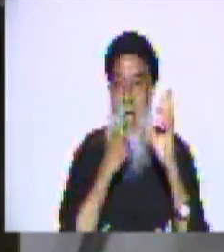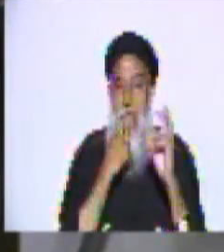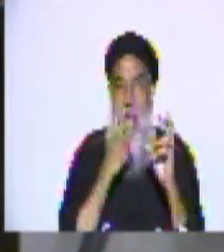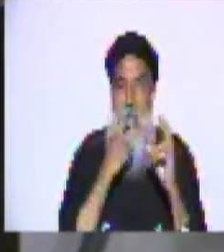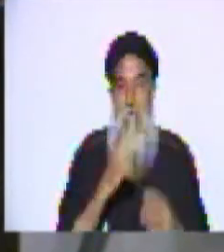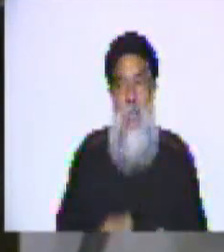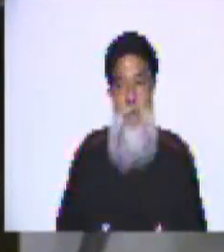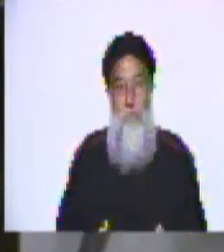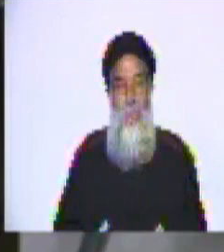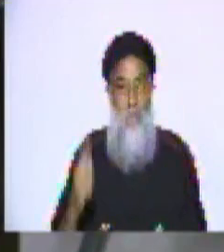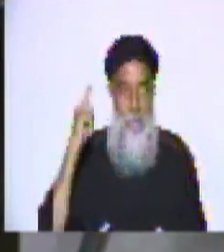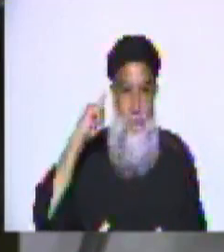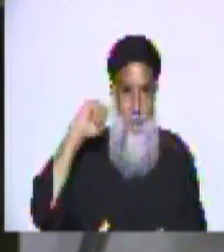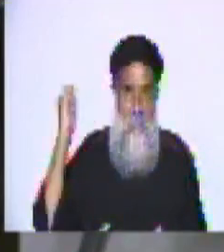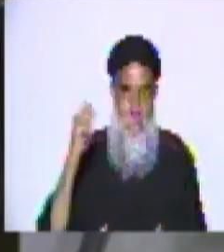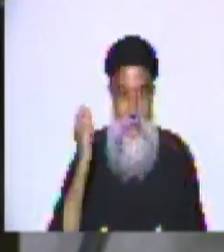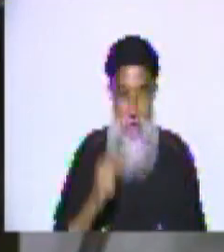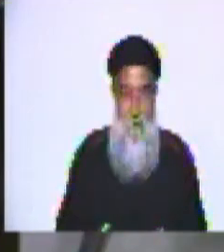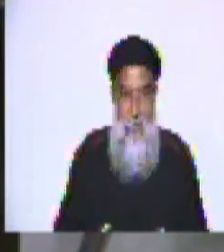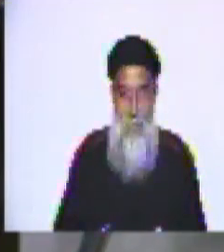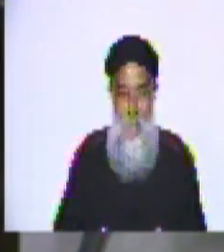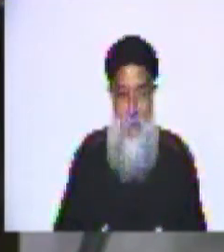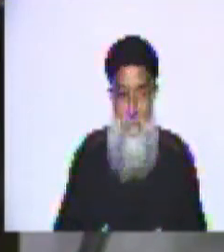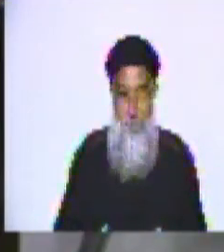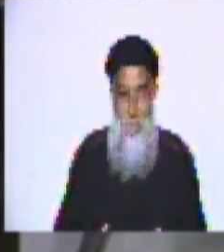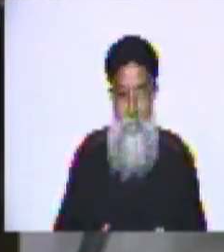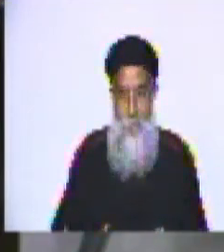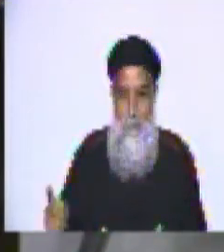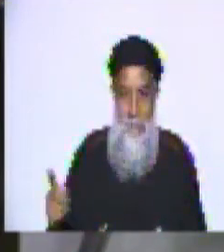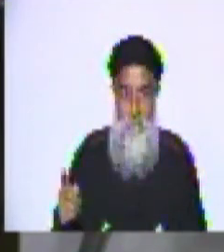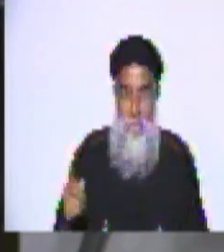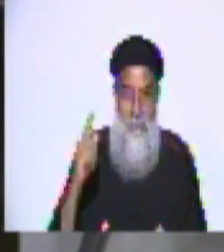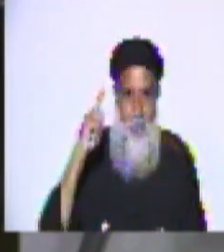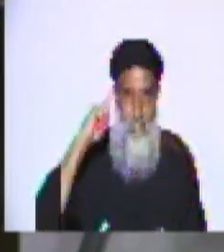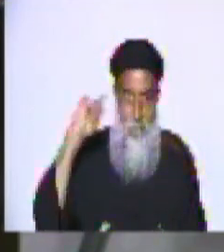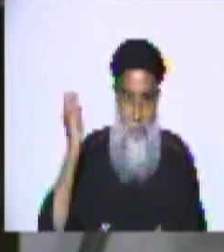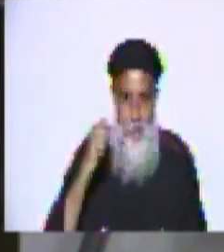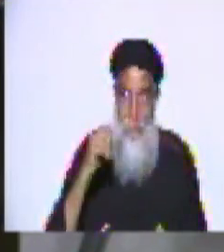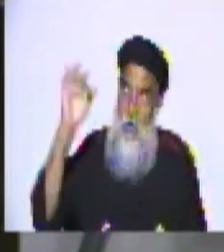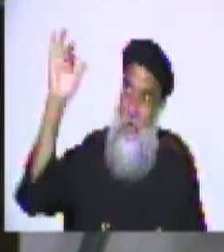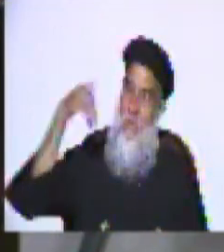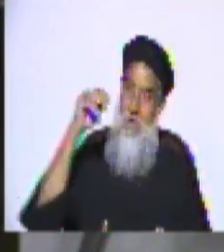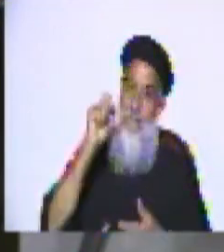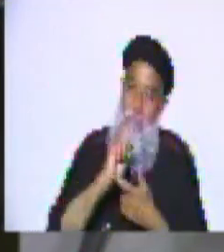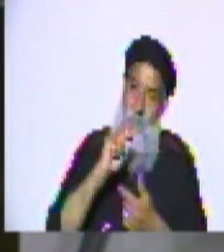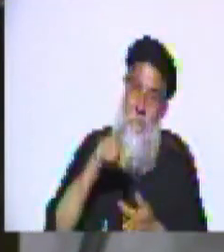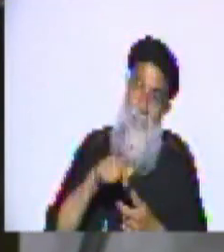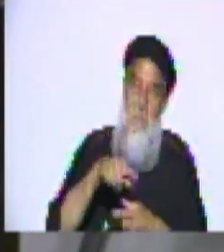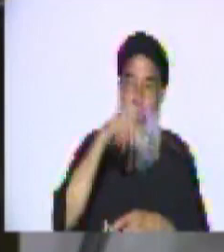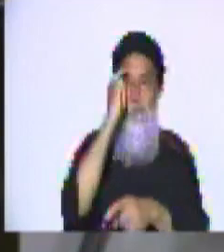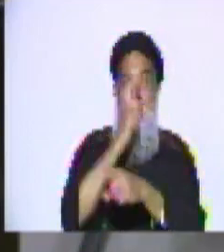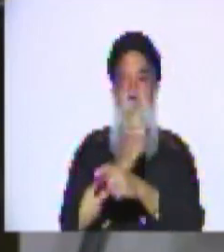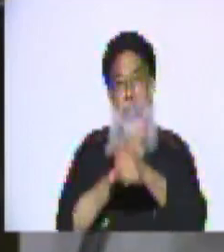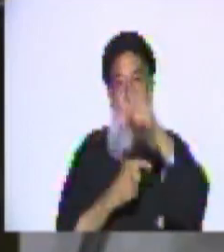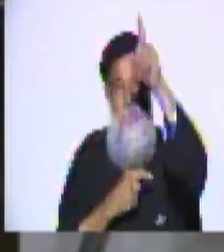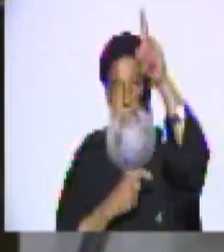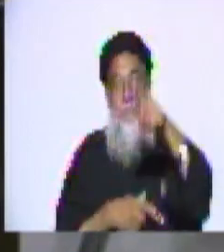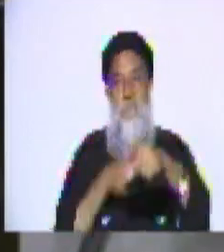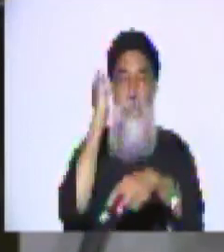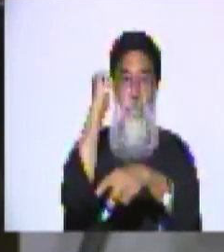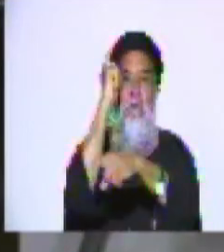الأنبياء والرسل، الأنبياء تنبأوا عن مجيء السيد المسيح، والرسل